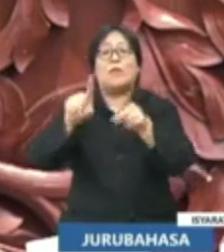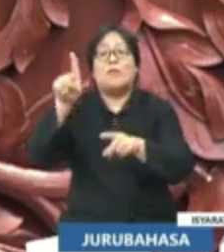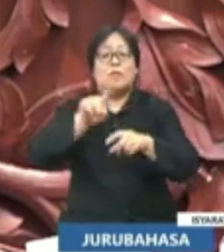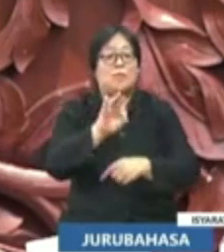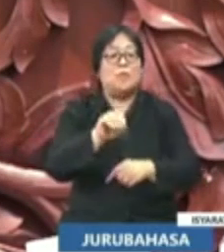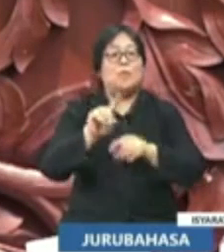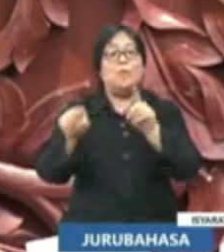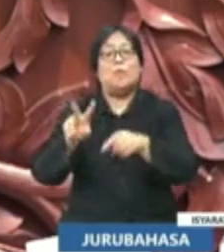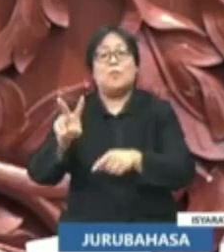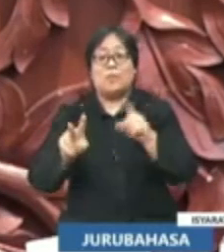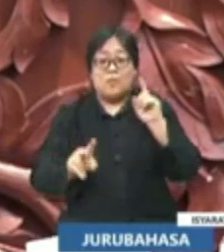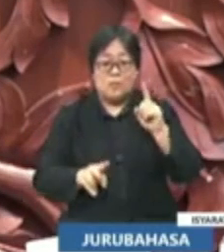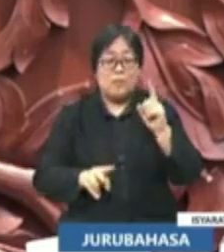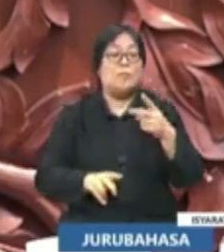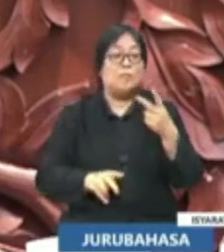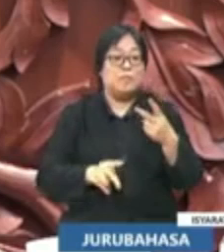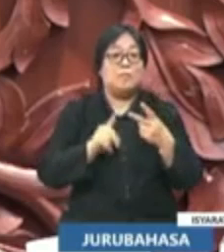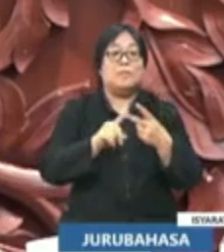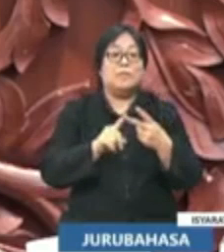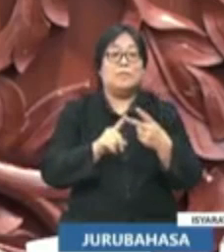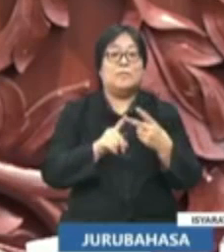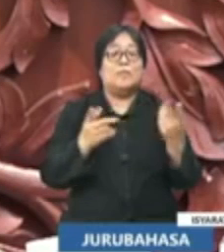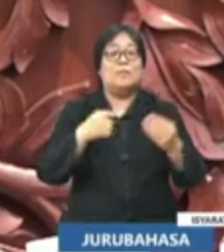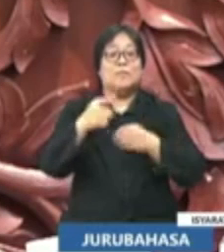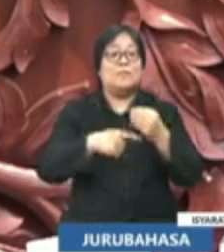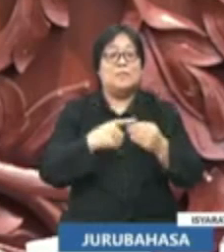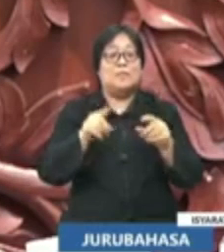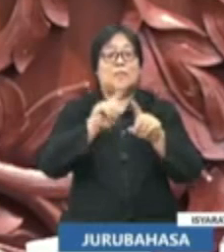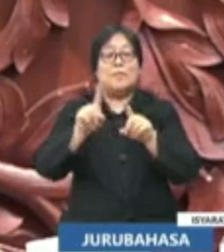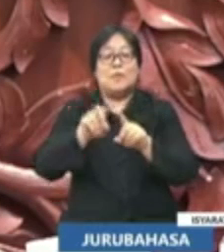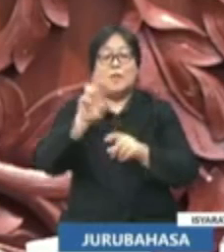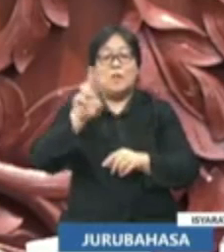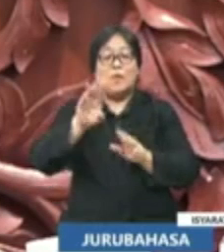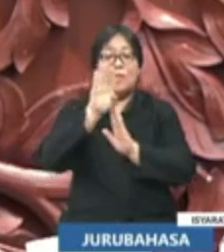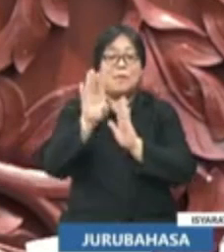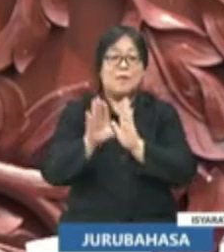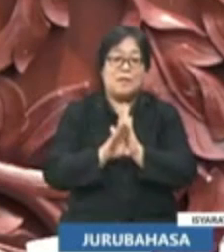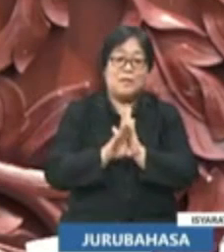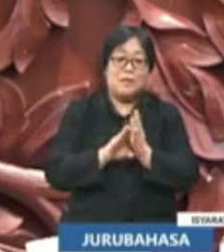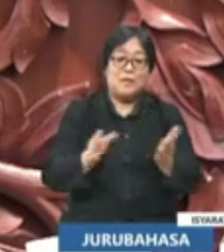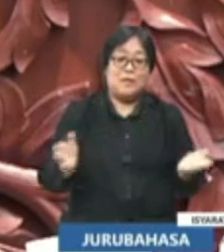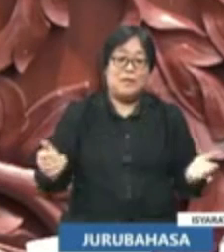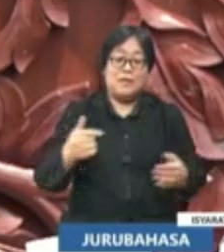92. Itu nombor satunya. Nombor dua, mengenai ratusan bilion tu, saya rasa